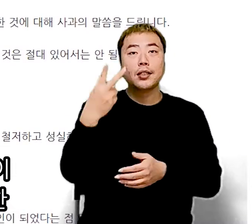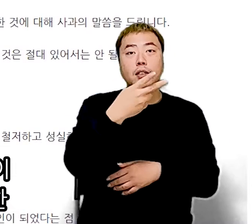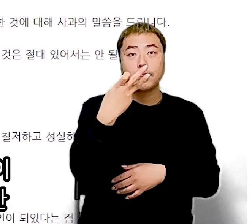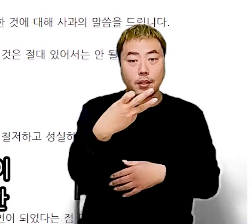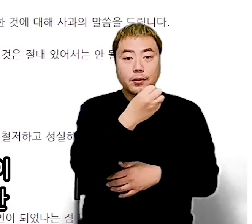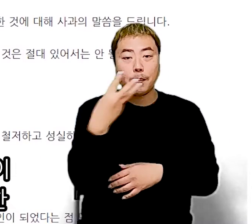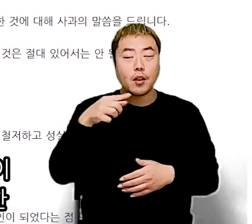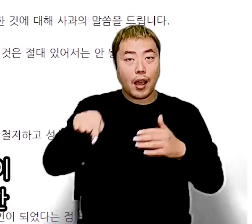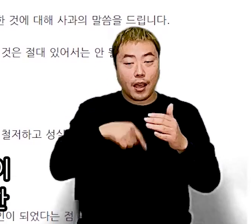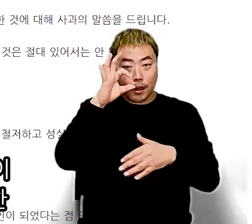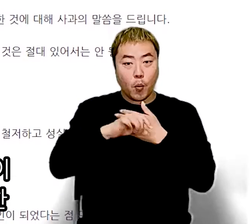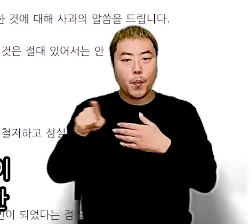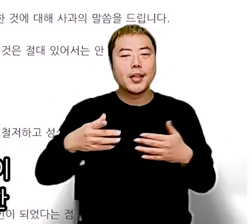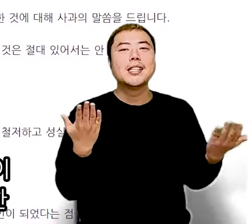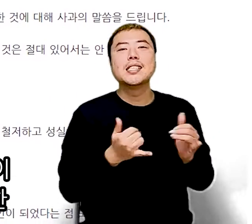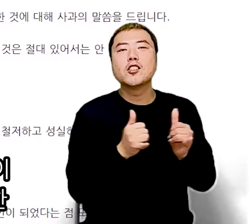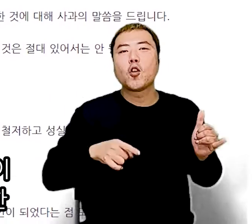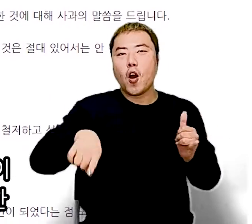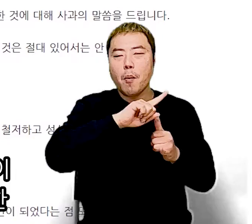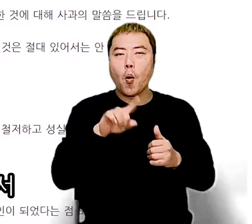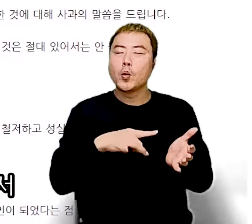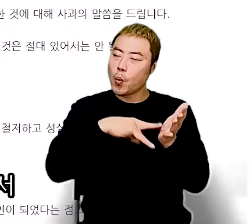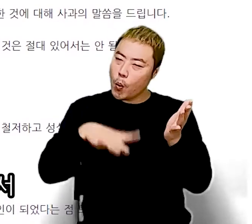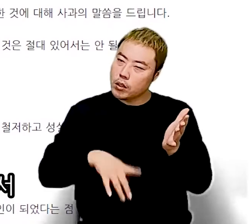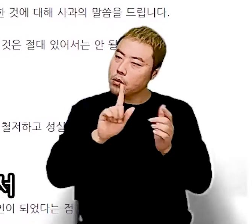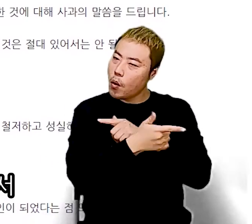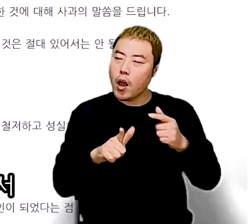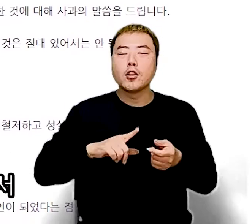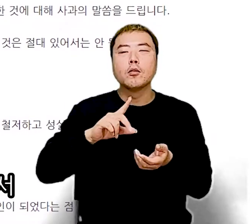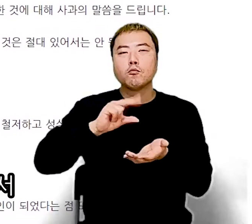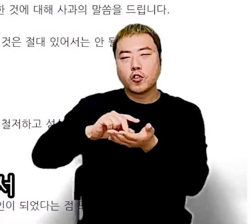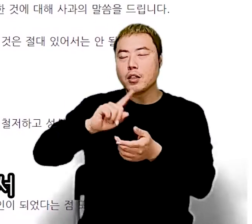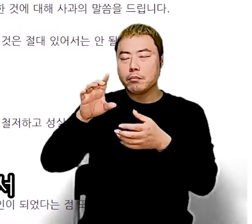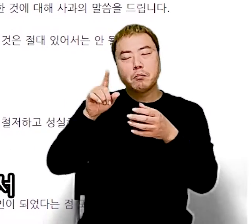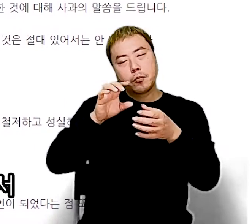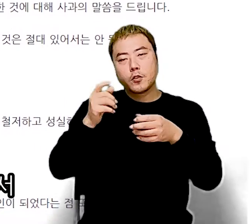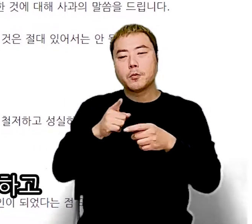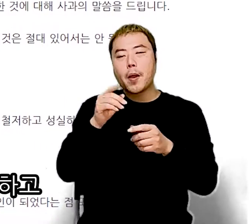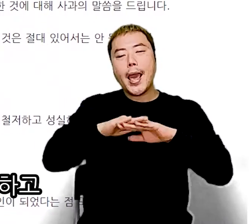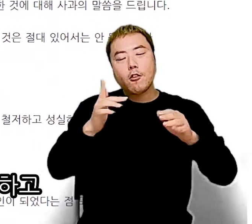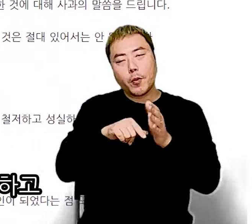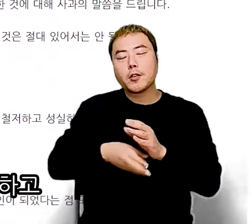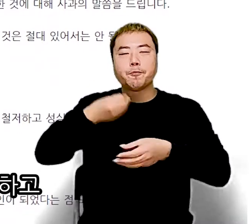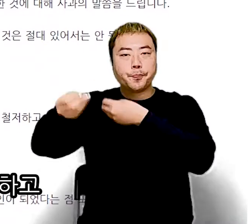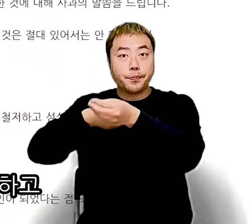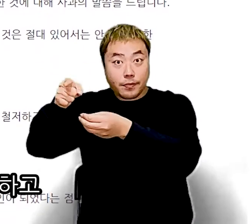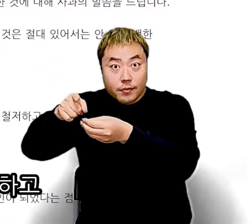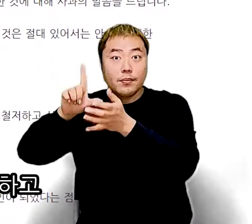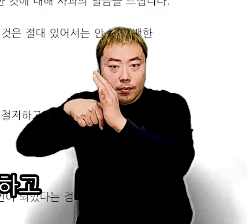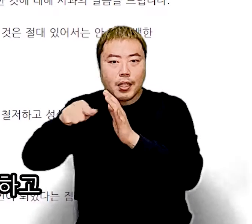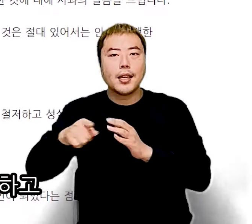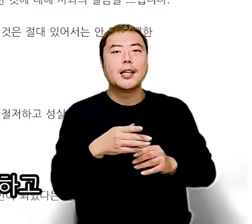2014년 삼성은 임직원의 소득공제를 위해 제출한 연말정산 자료를 열람해서 시민단체 후원